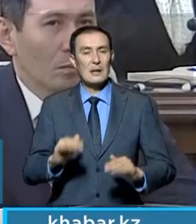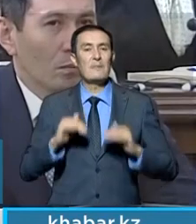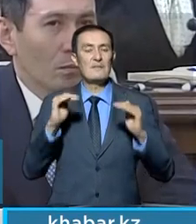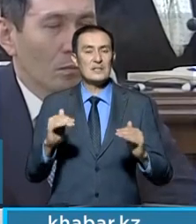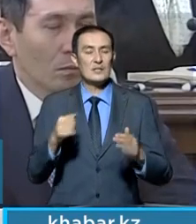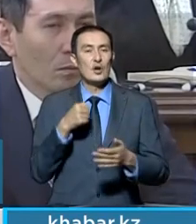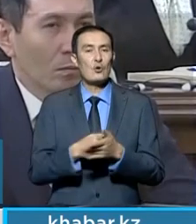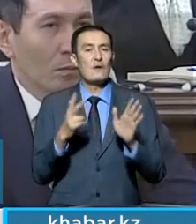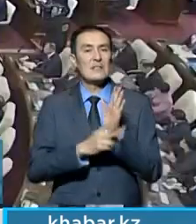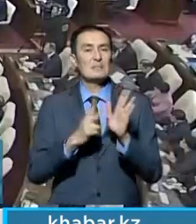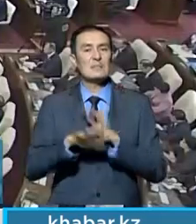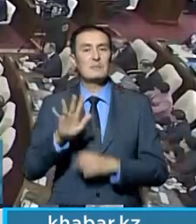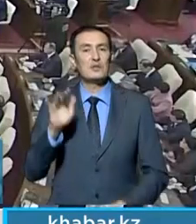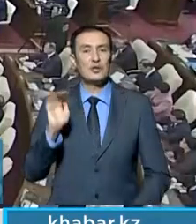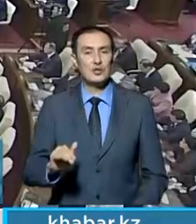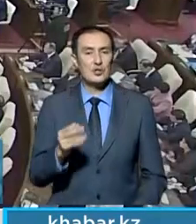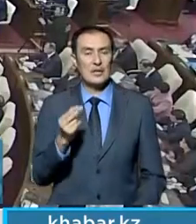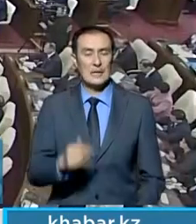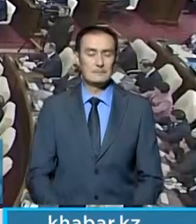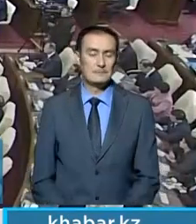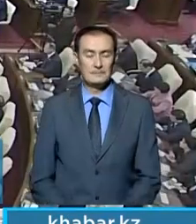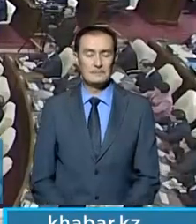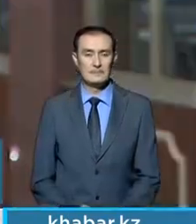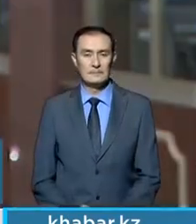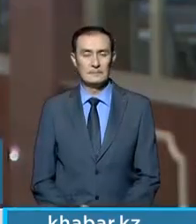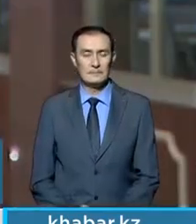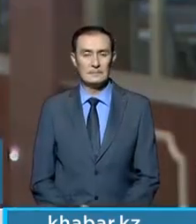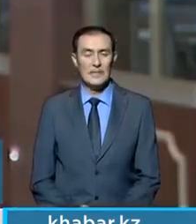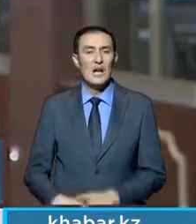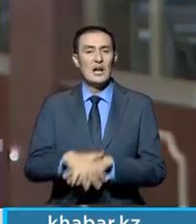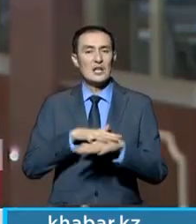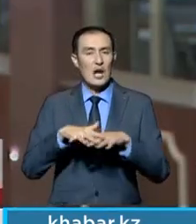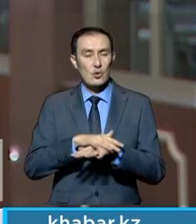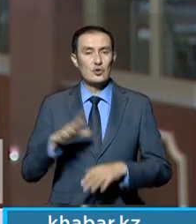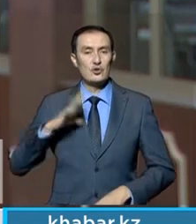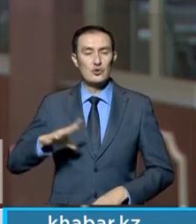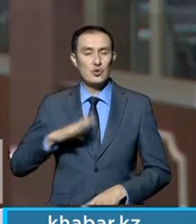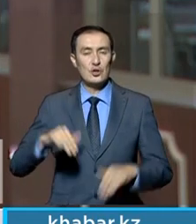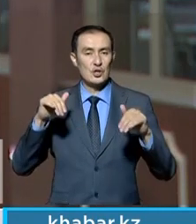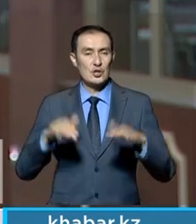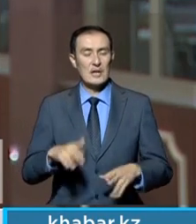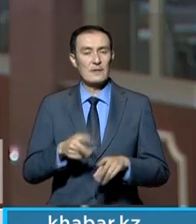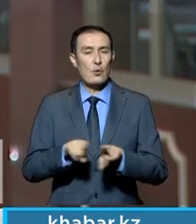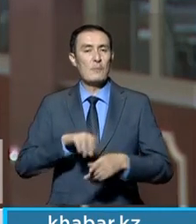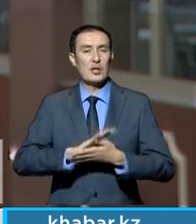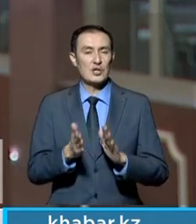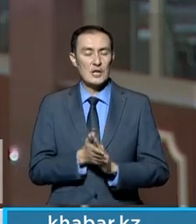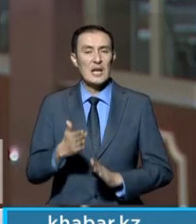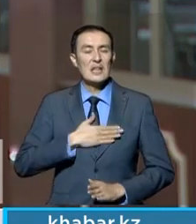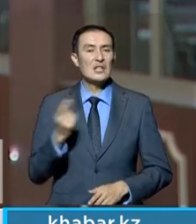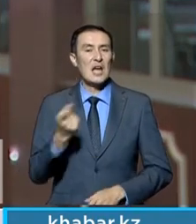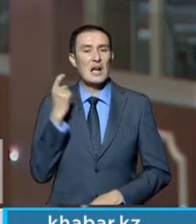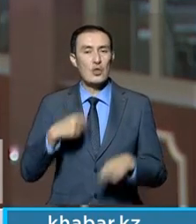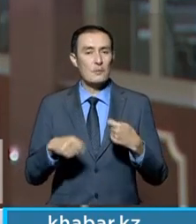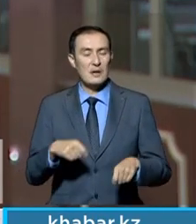повысится до 85 тысяч тенге. Народ ждет конкретных решений. В таком положении наша